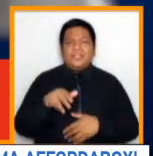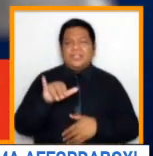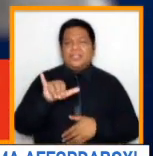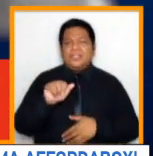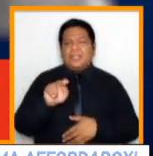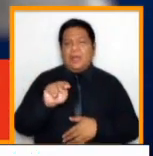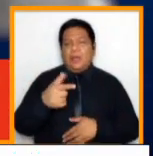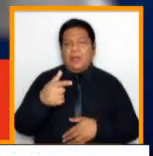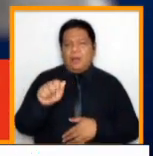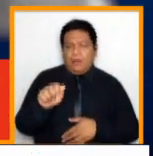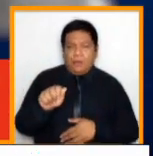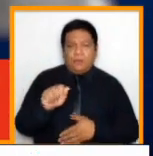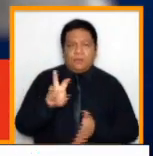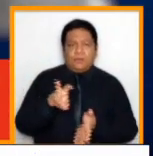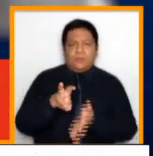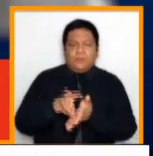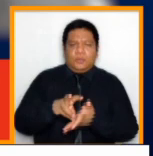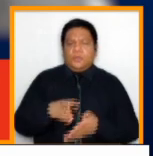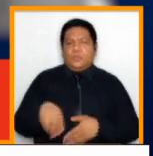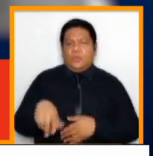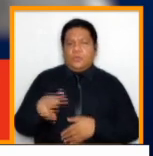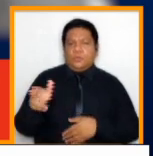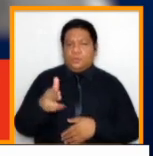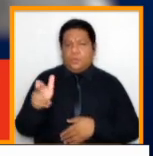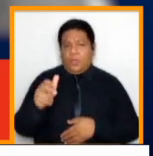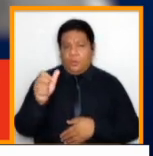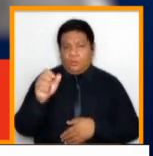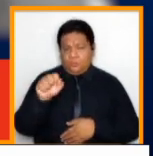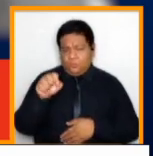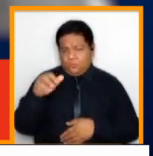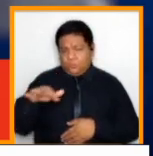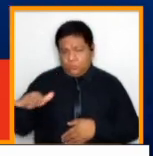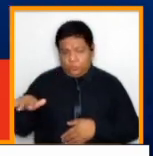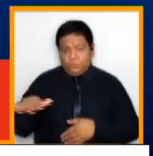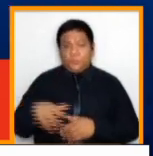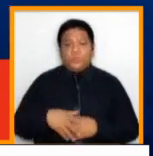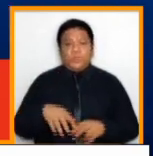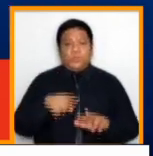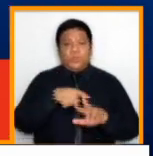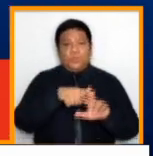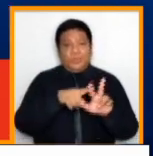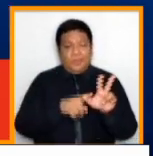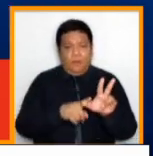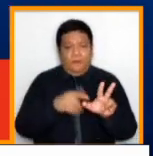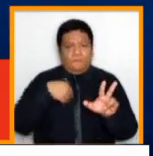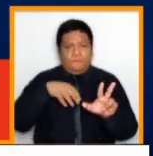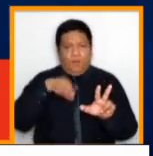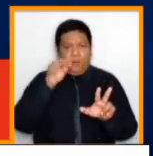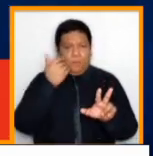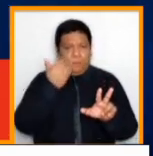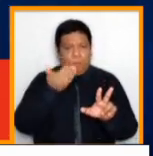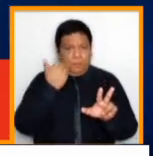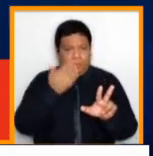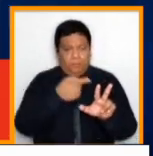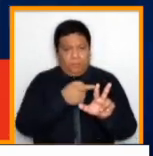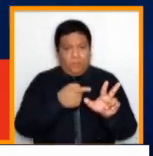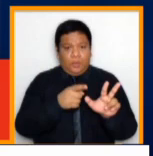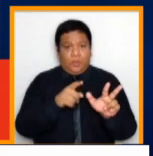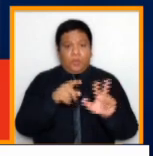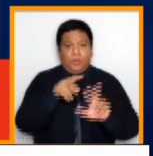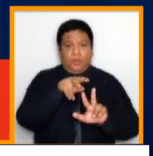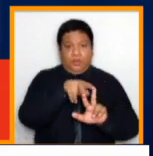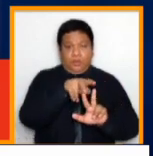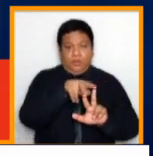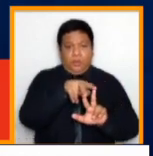at tape sina Willie Rodriguez at magkapatid na Lenny at Angel Rivas. Sina Willie at Lenny may mga tahi pa